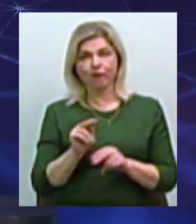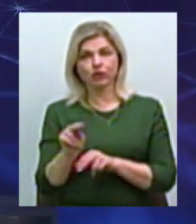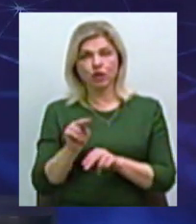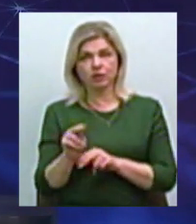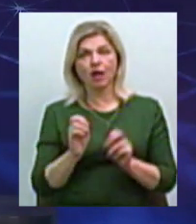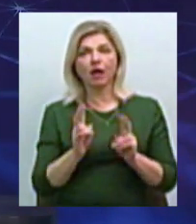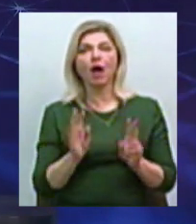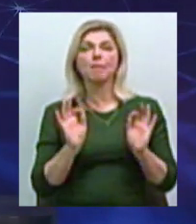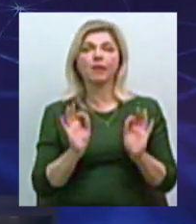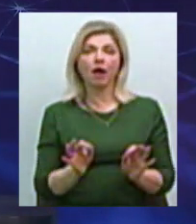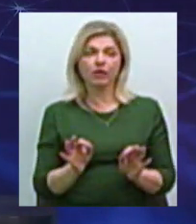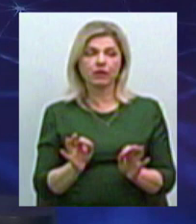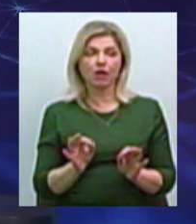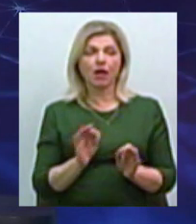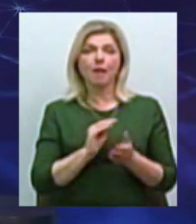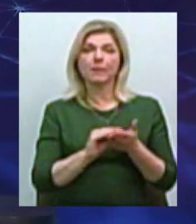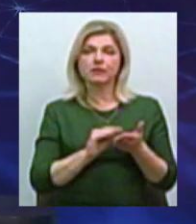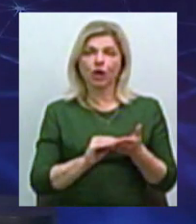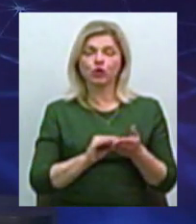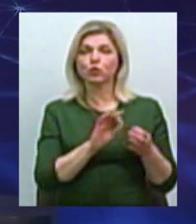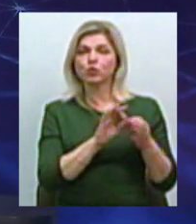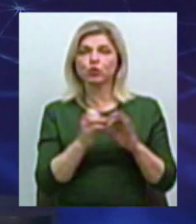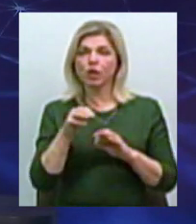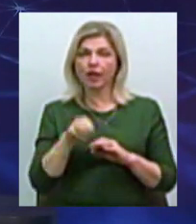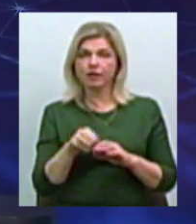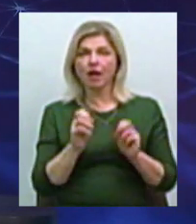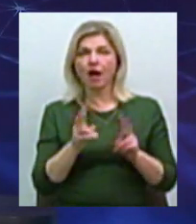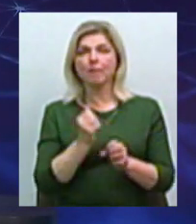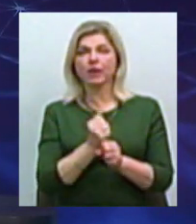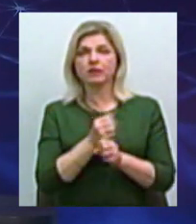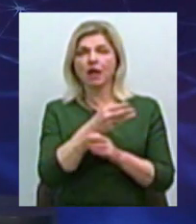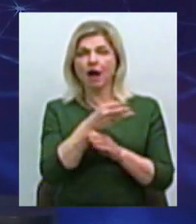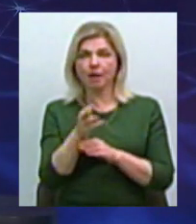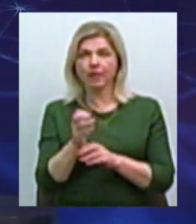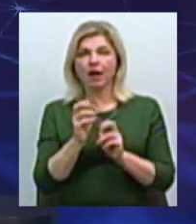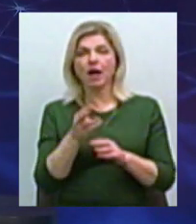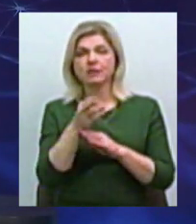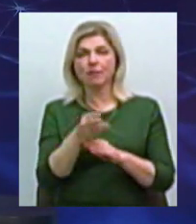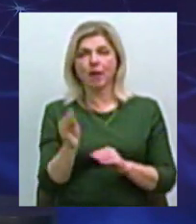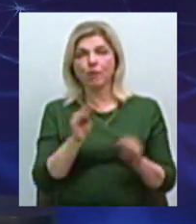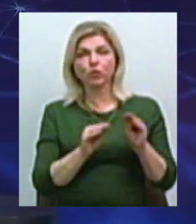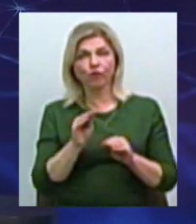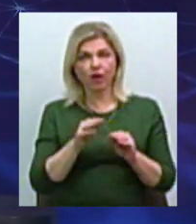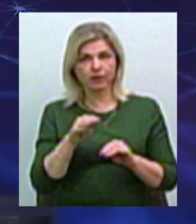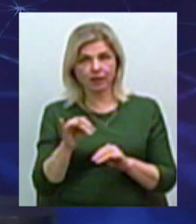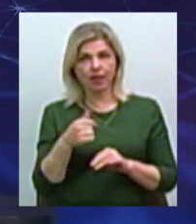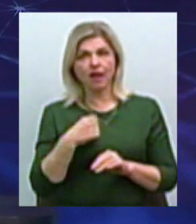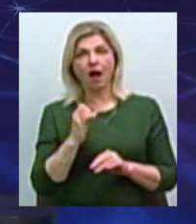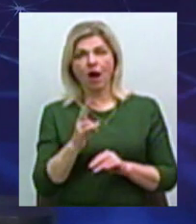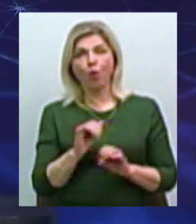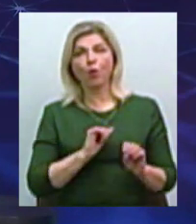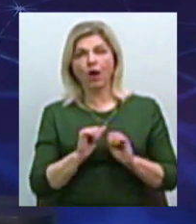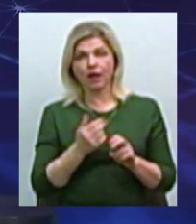як правильно писати сюжети, як працювати в кадрі, як знімати, як монтувати. Я як куратор цього